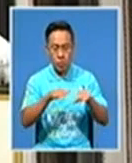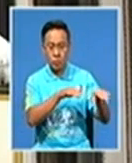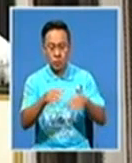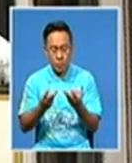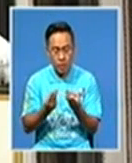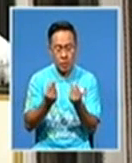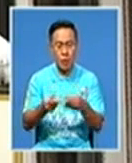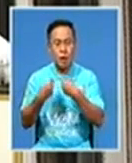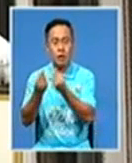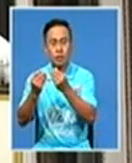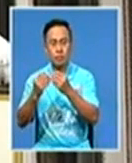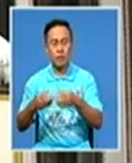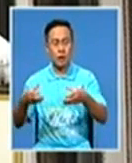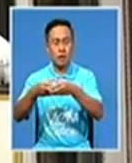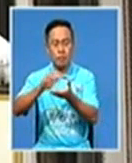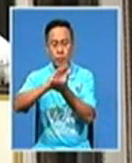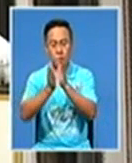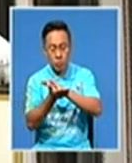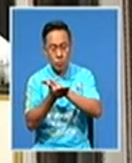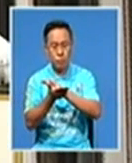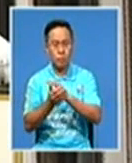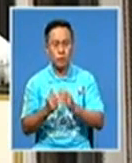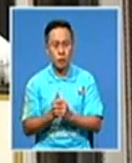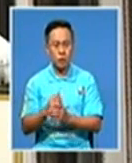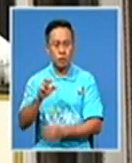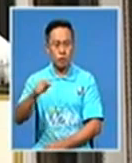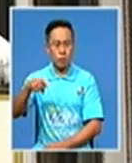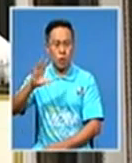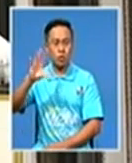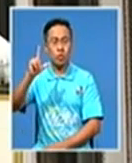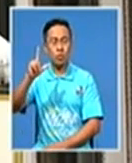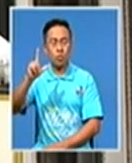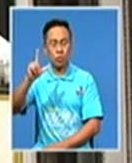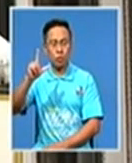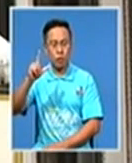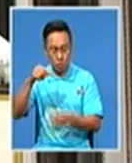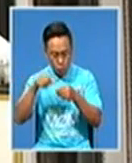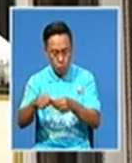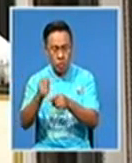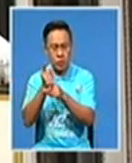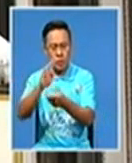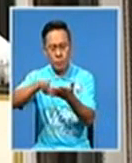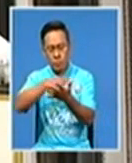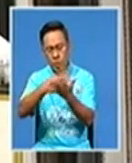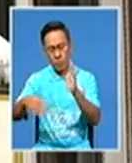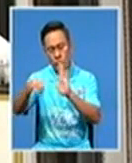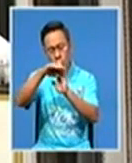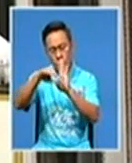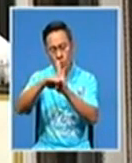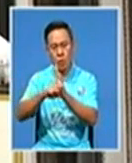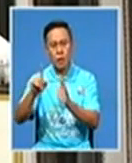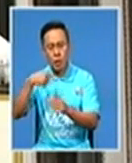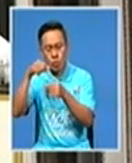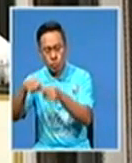ายละเอียดที่เหลือไว้แล้วเนี่ยให้กับคณะปฏิรูปนะครับหรือสวช.อะไรก็แล้วแต่ที่ยังอยู่ในขั้นตอนเหล่านี้นะครับใ